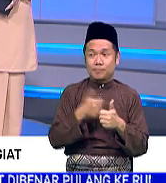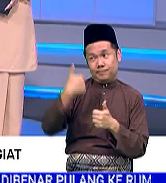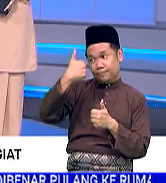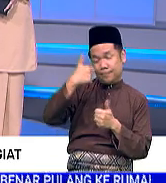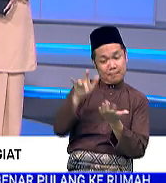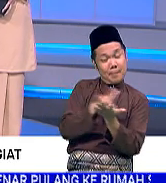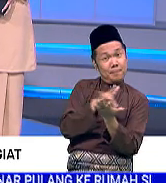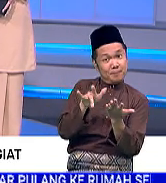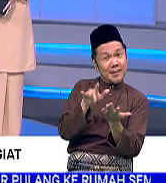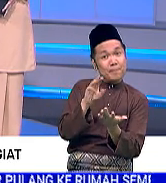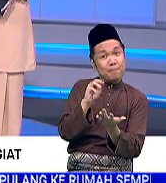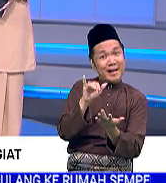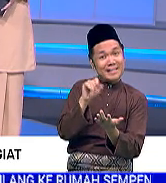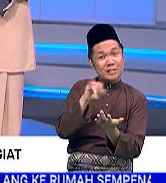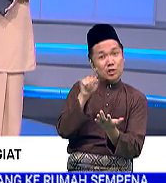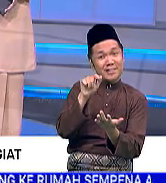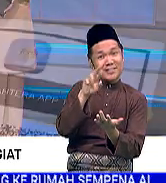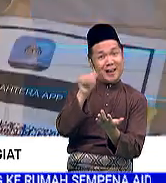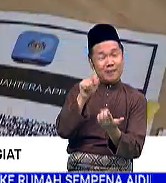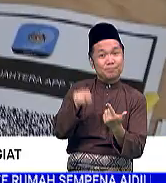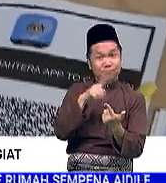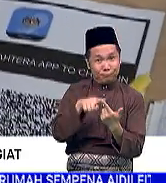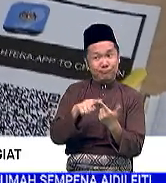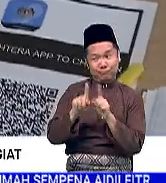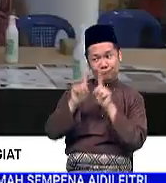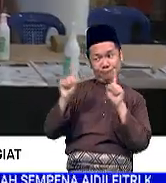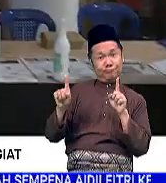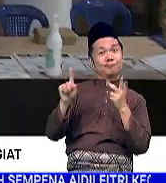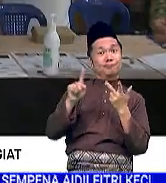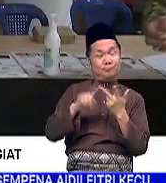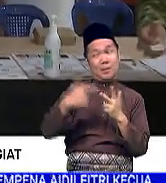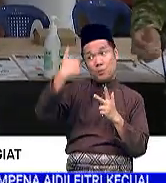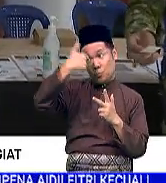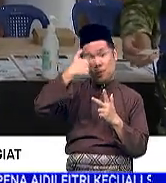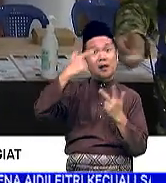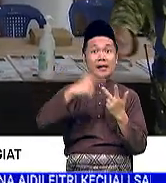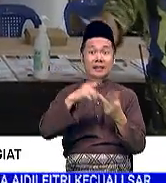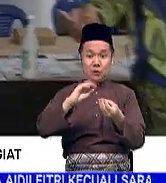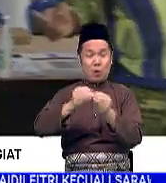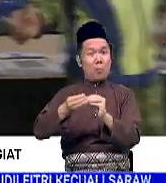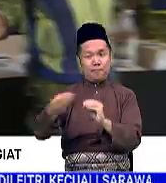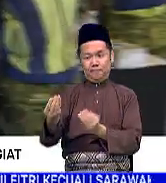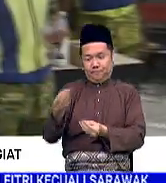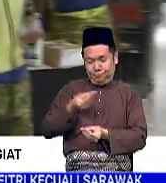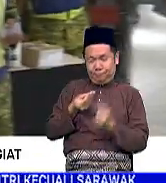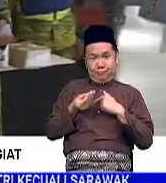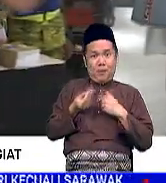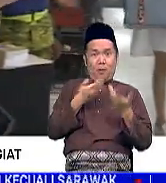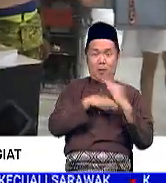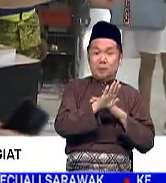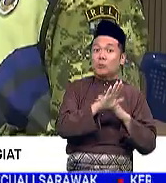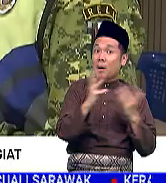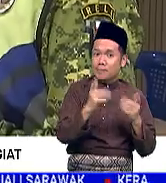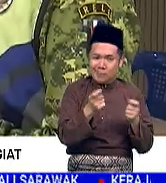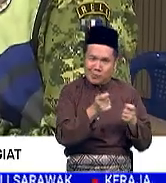My Sejahtera, suhu badan dan kawalan jarak fizikal, pengunjung turut diberikan nombor giliran bagi memastikan tidak berlaku